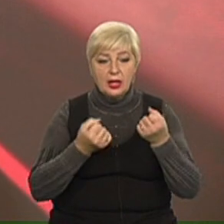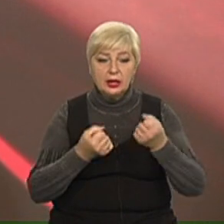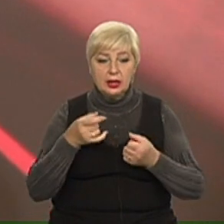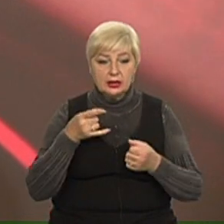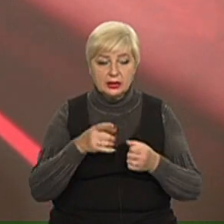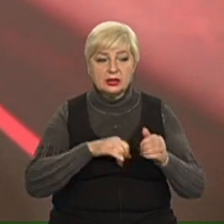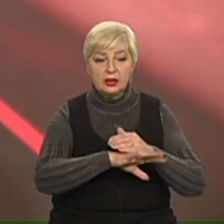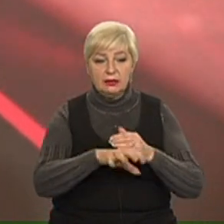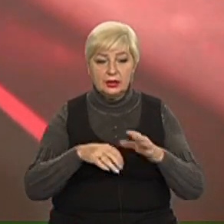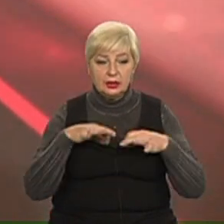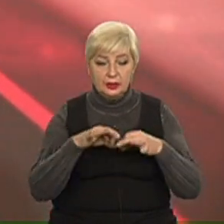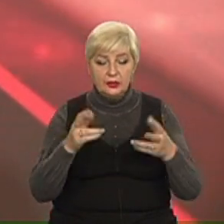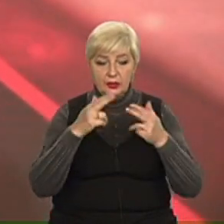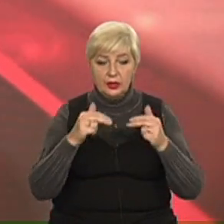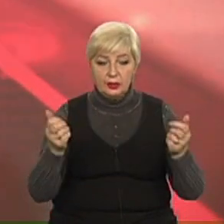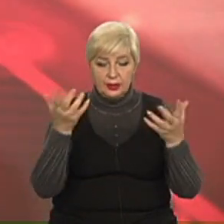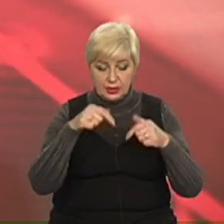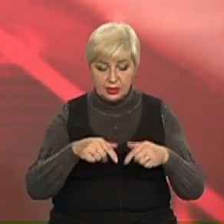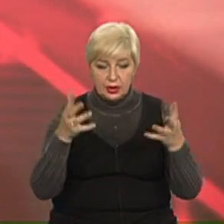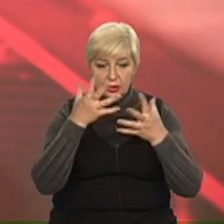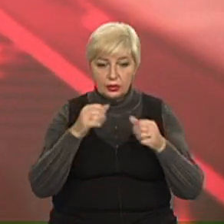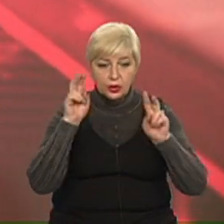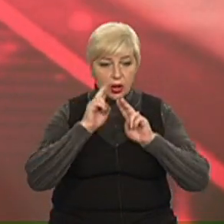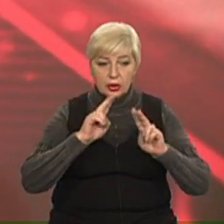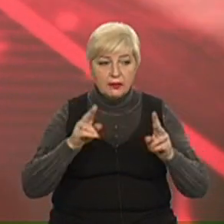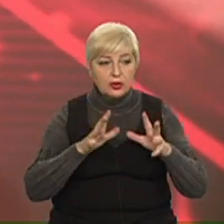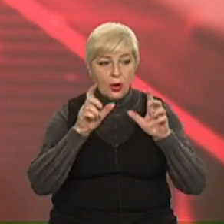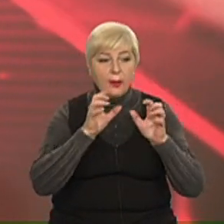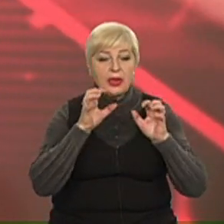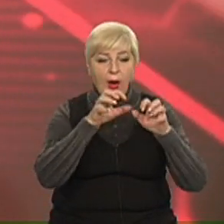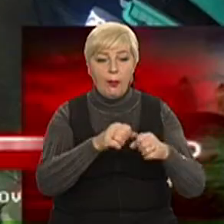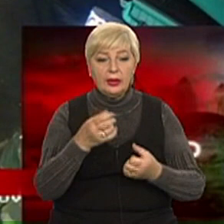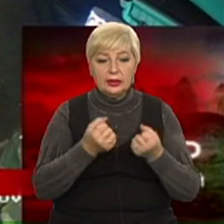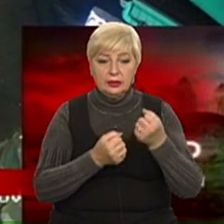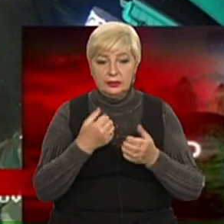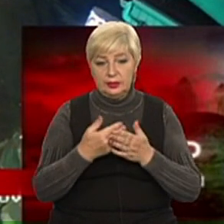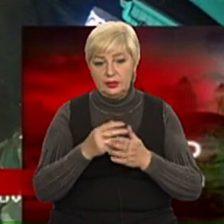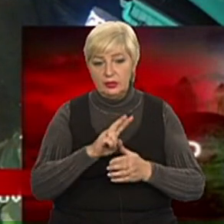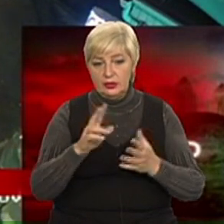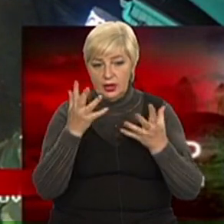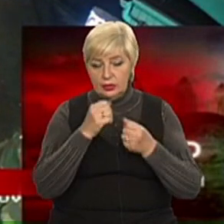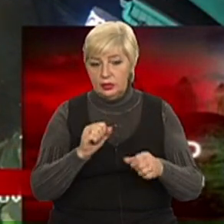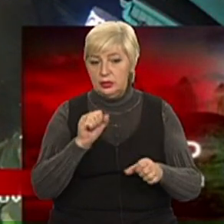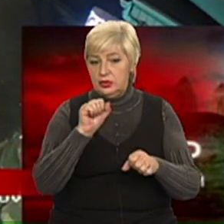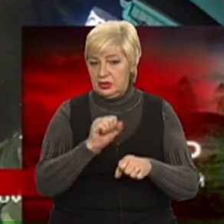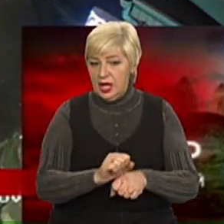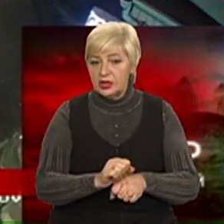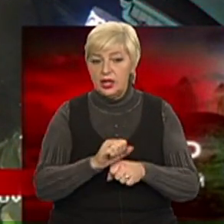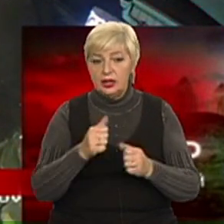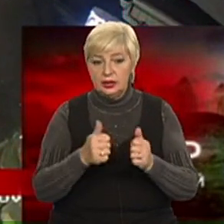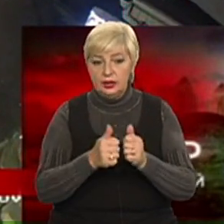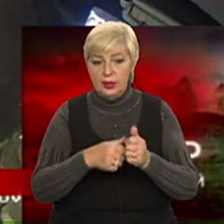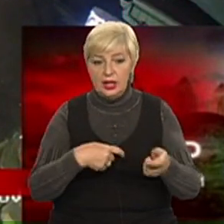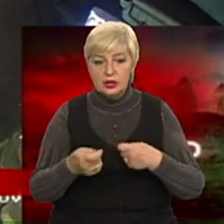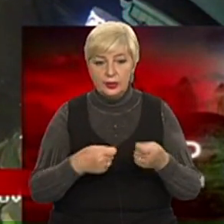та викрали автівку. У Дніпрі цієї ночі невідомі напали на водія. Сталося це близько другої прямо на стоянці біля супермаркету